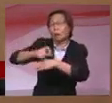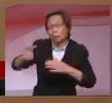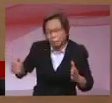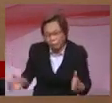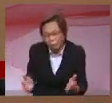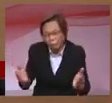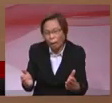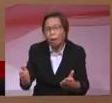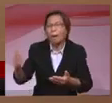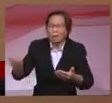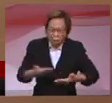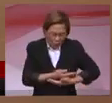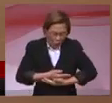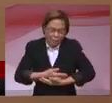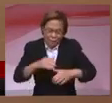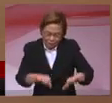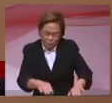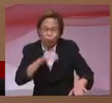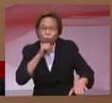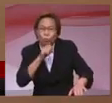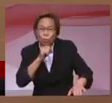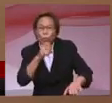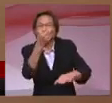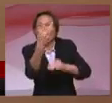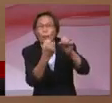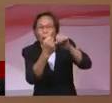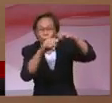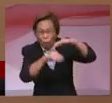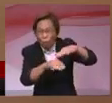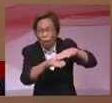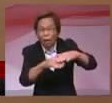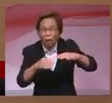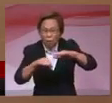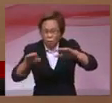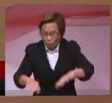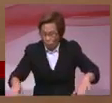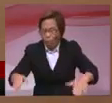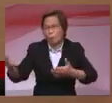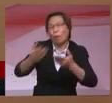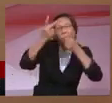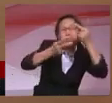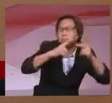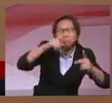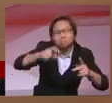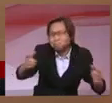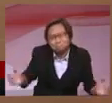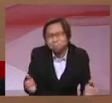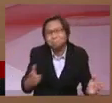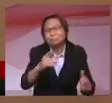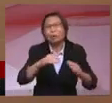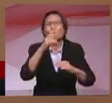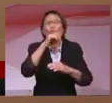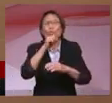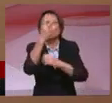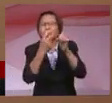menggalakkan membawa anak-anak kecil yang berumur 12 tahun ke bawah. Of course 2 tahun terlalu kecil